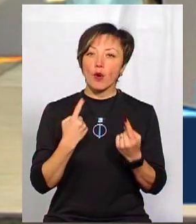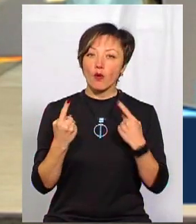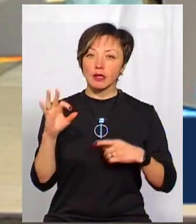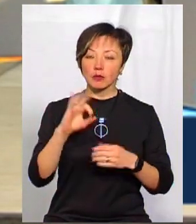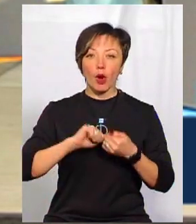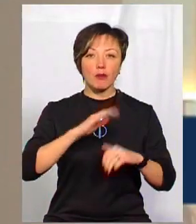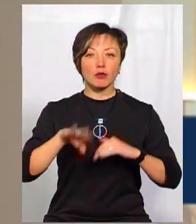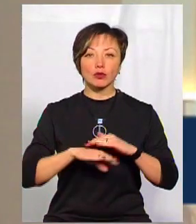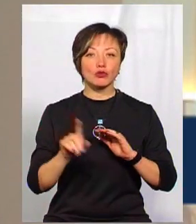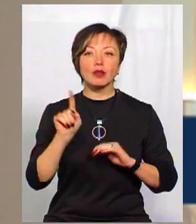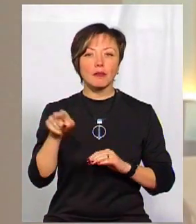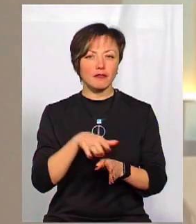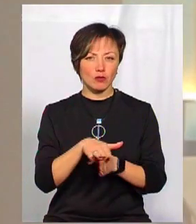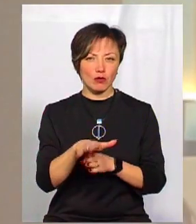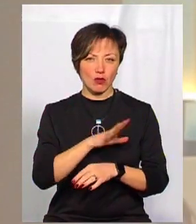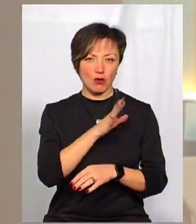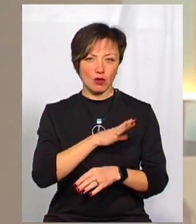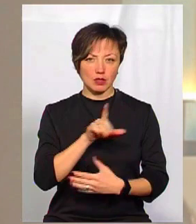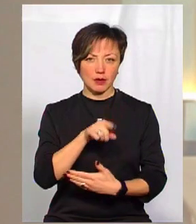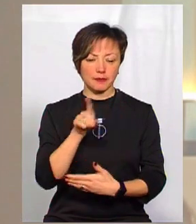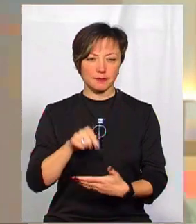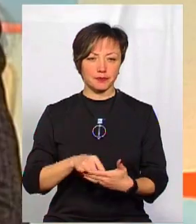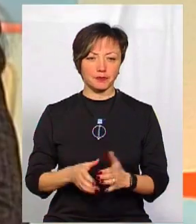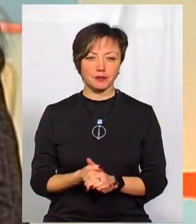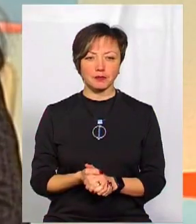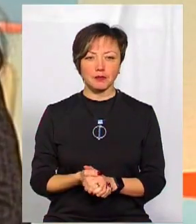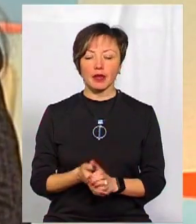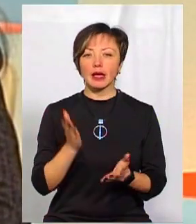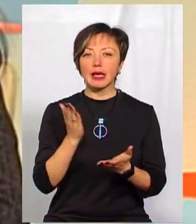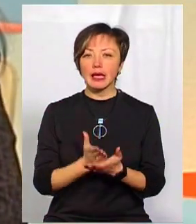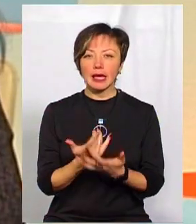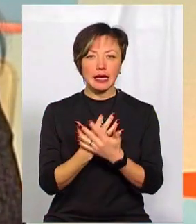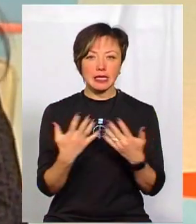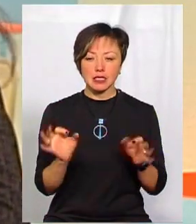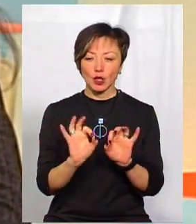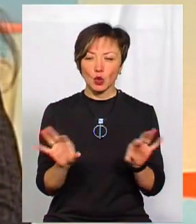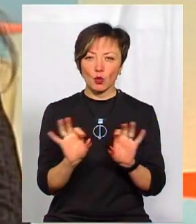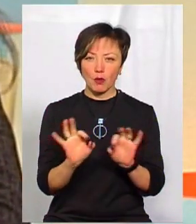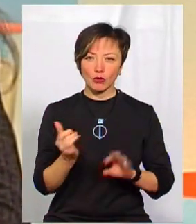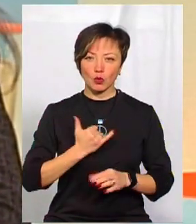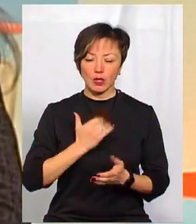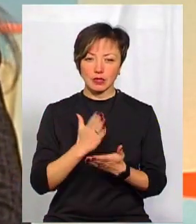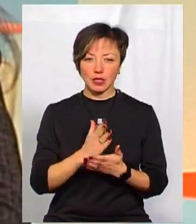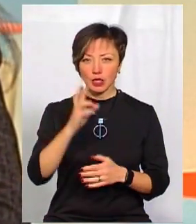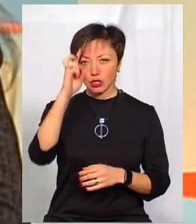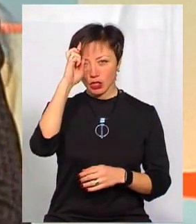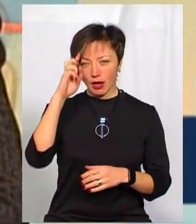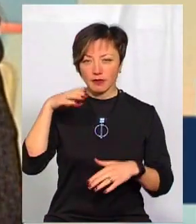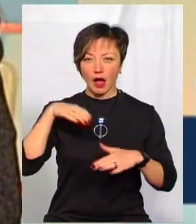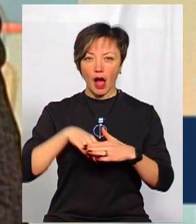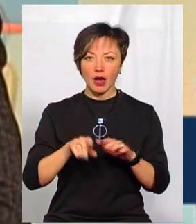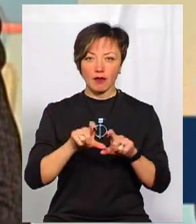про Кам'янець-Подільський, що там відбулося? Ну, є різні тлумачення. У нас, наприклад, є державним